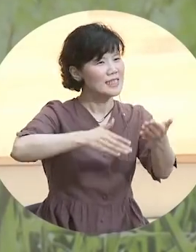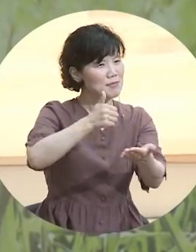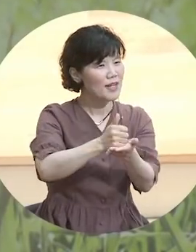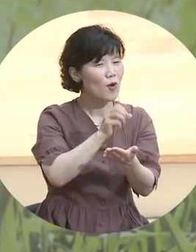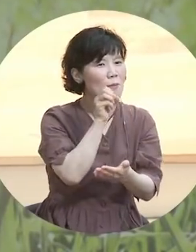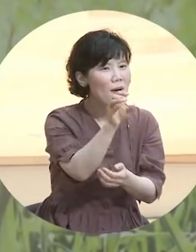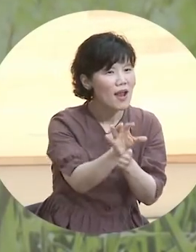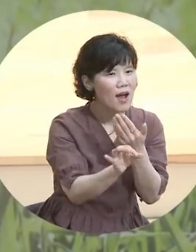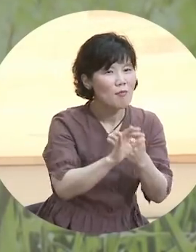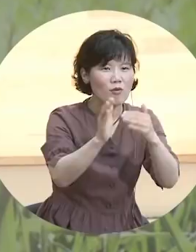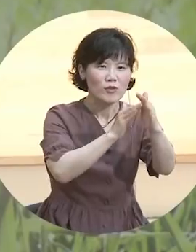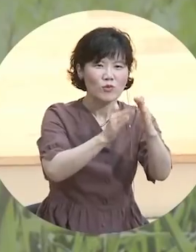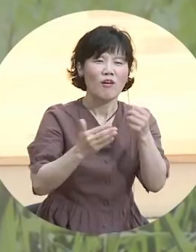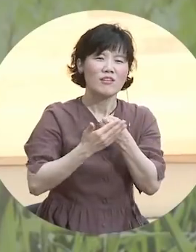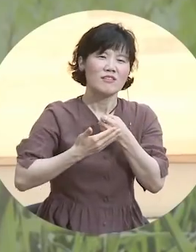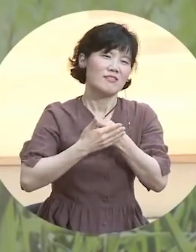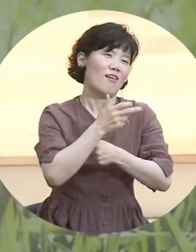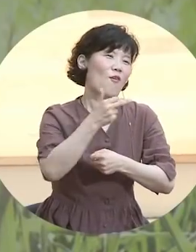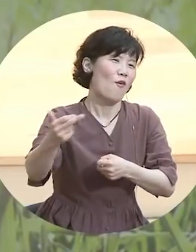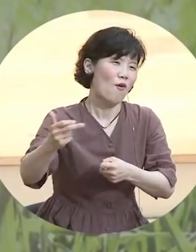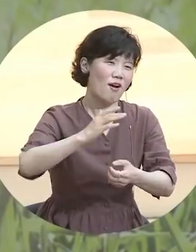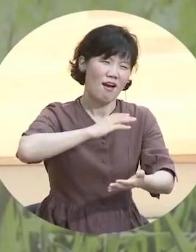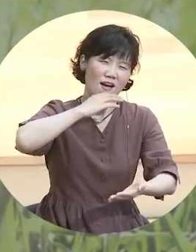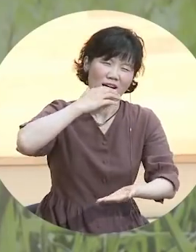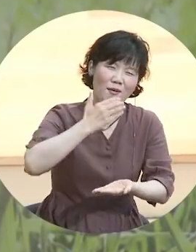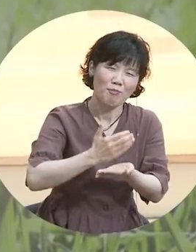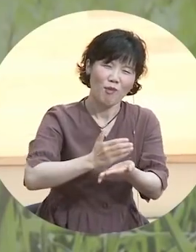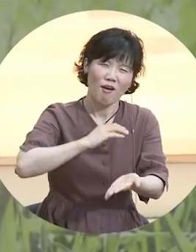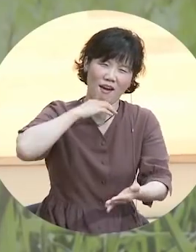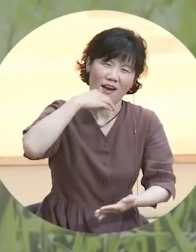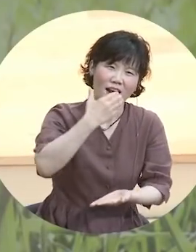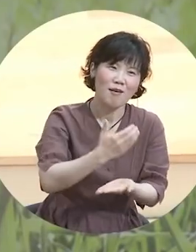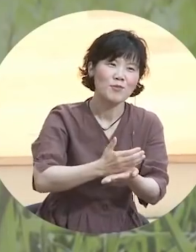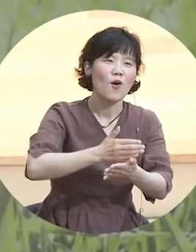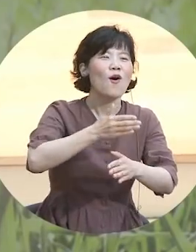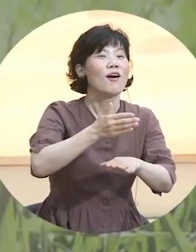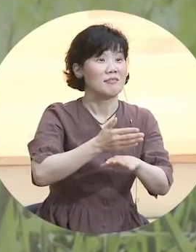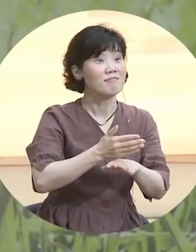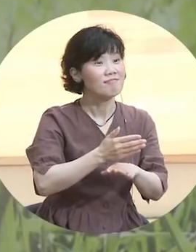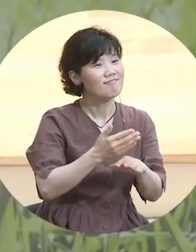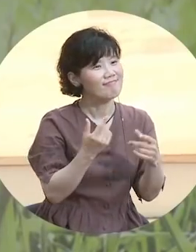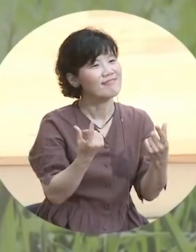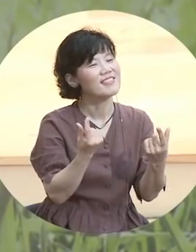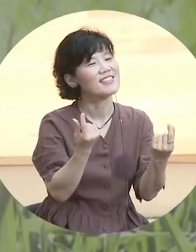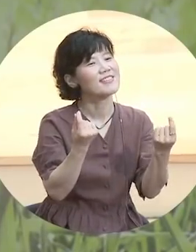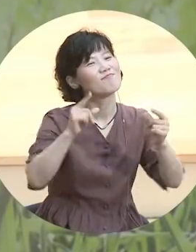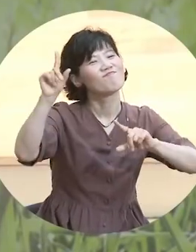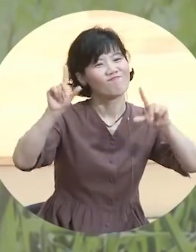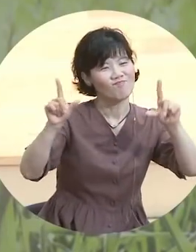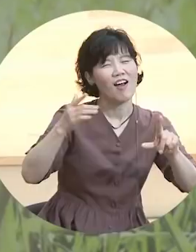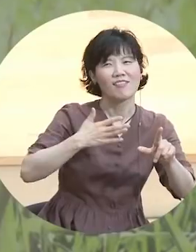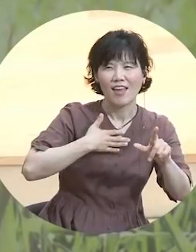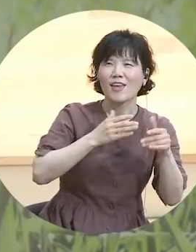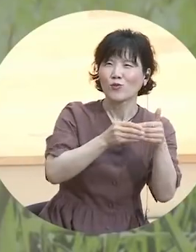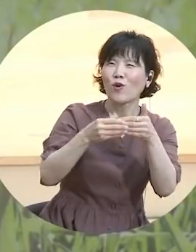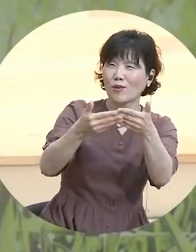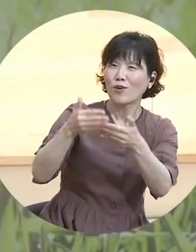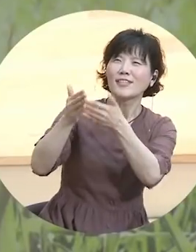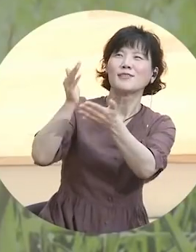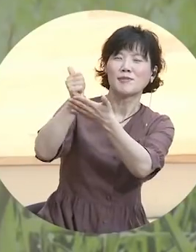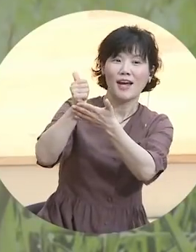말씀을 드리면 성도들이 은혜를 받았습니다. 마음의 감동도 받고 감사하기도 하고 우리를 인도하시는구나 감격도